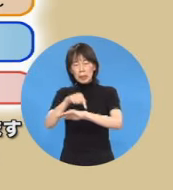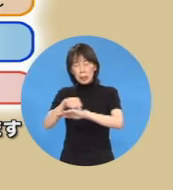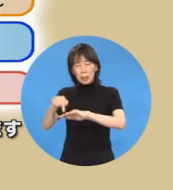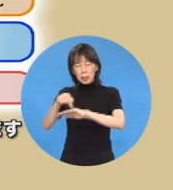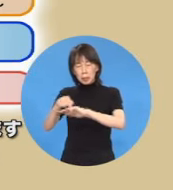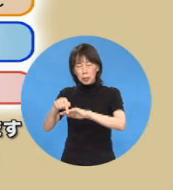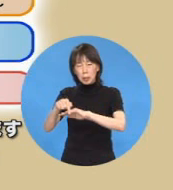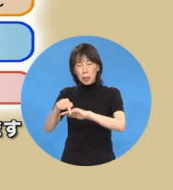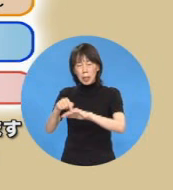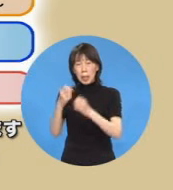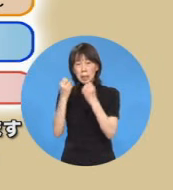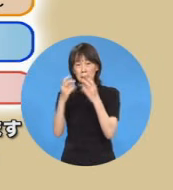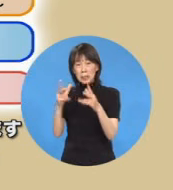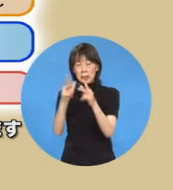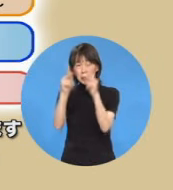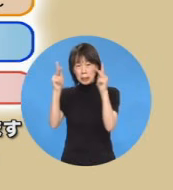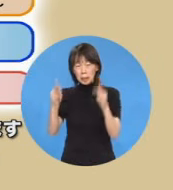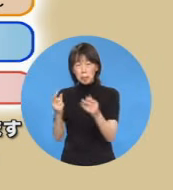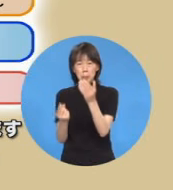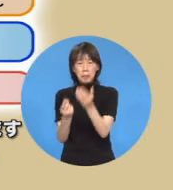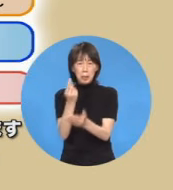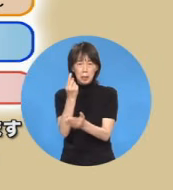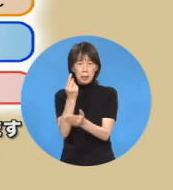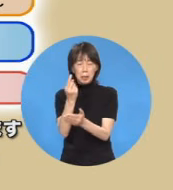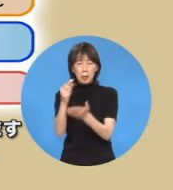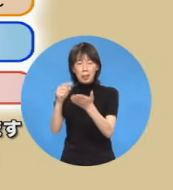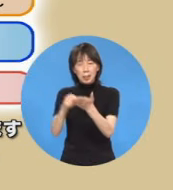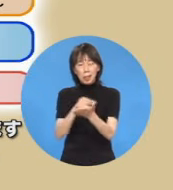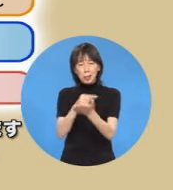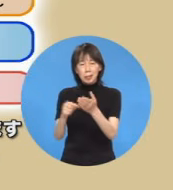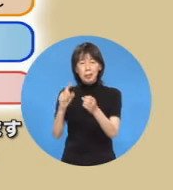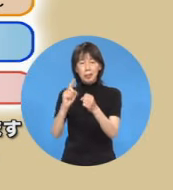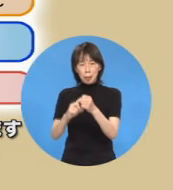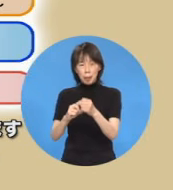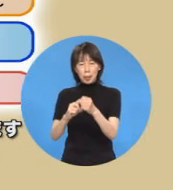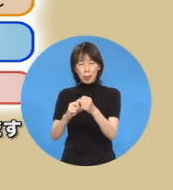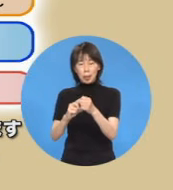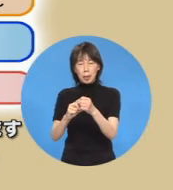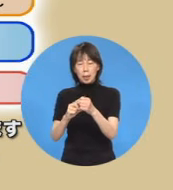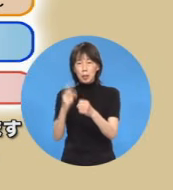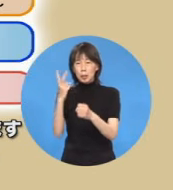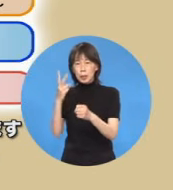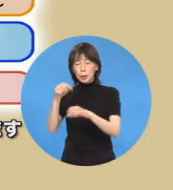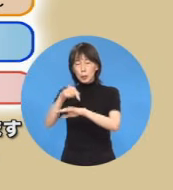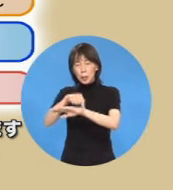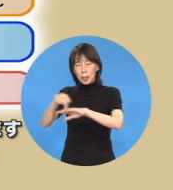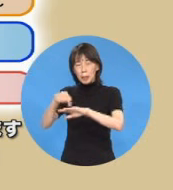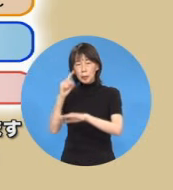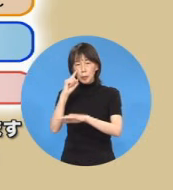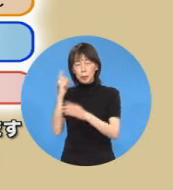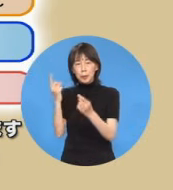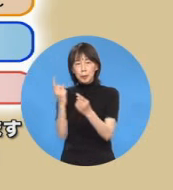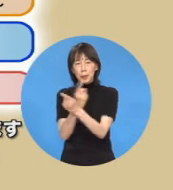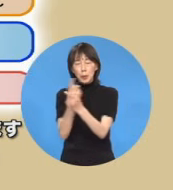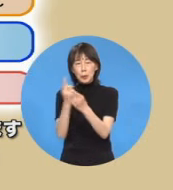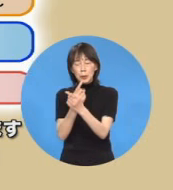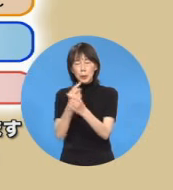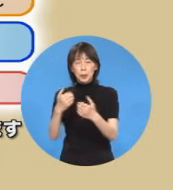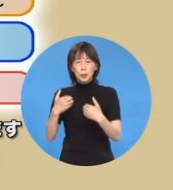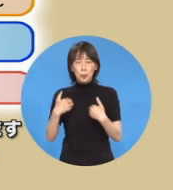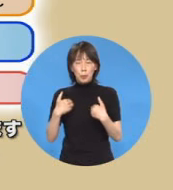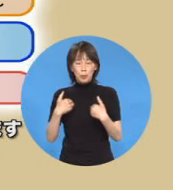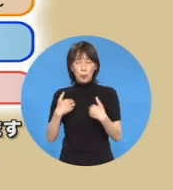策定後の新たな課題などに対応するためこの度この2つの計画の見直しを行うことにし